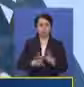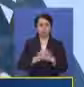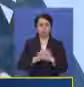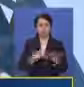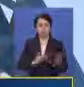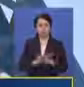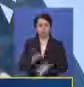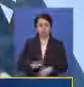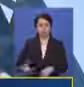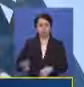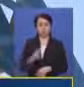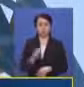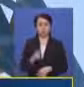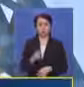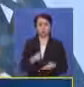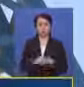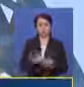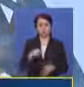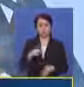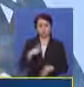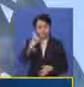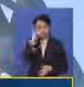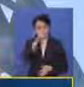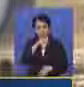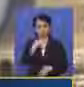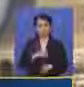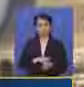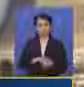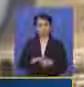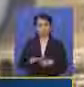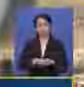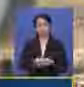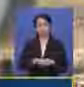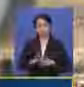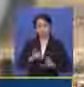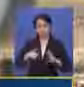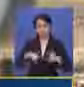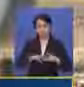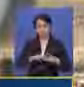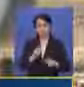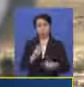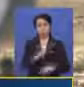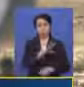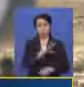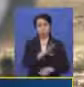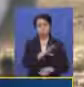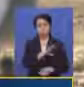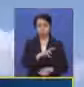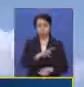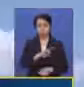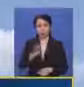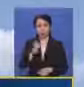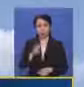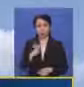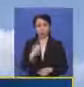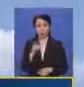поправкам, увеличение расходов республиканского бюджета на 2020 год осуществлено на общую сумму 500